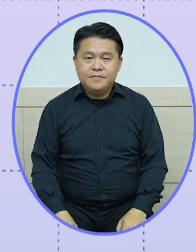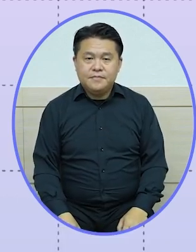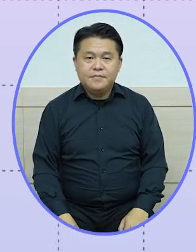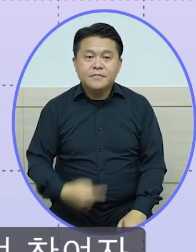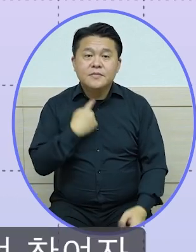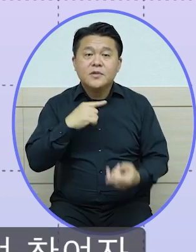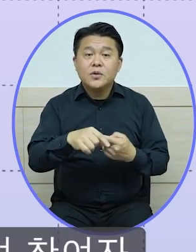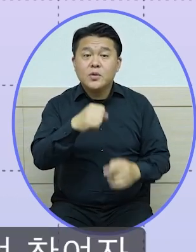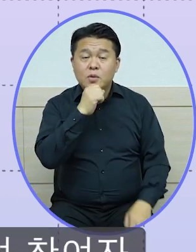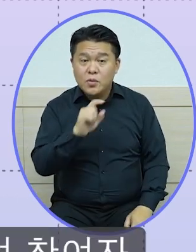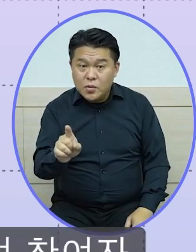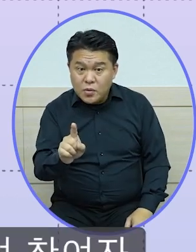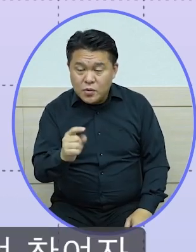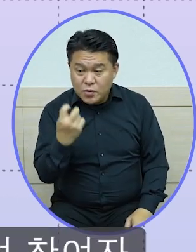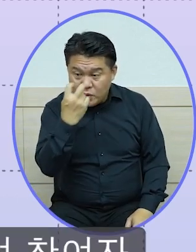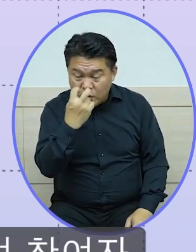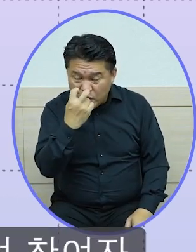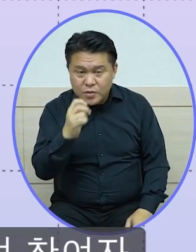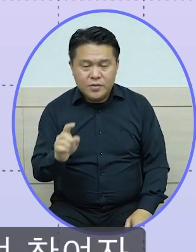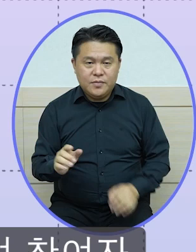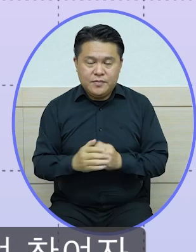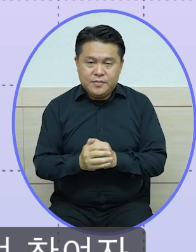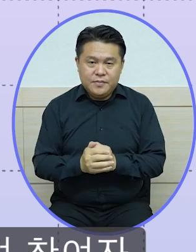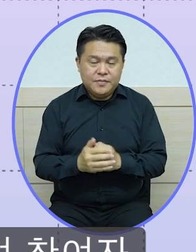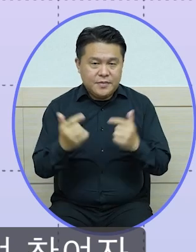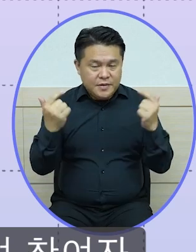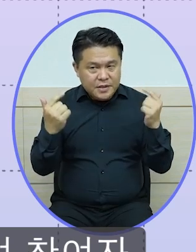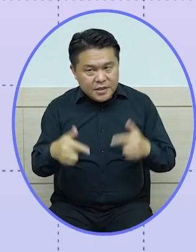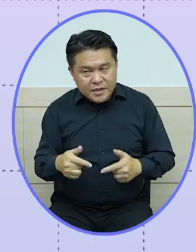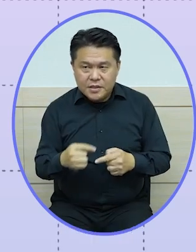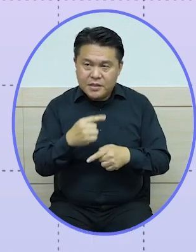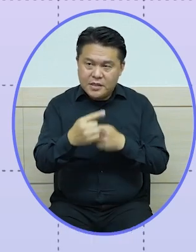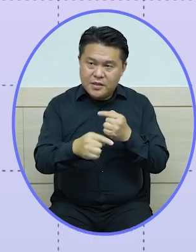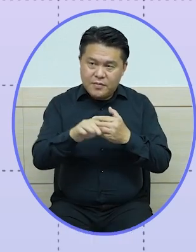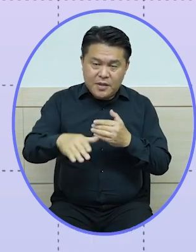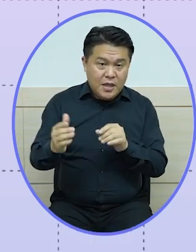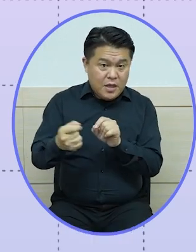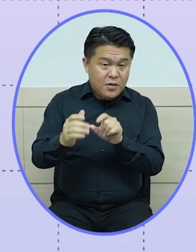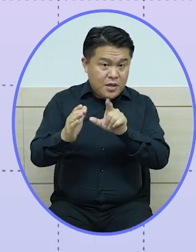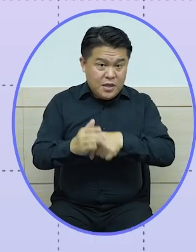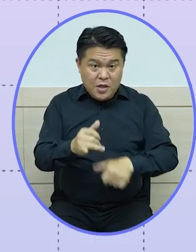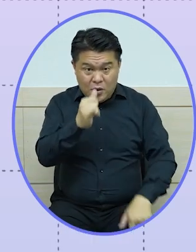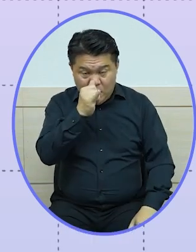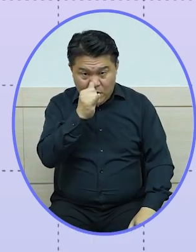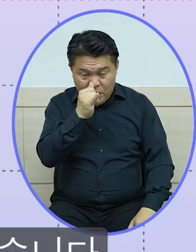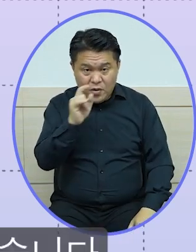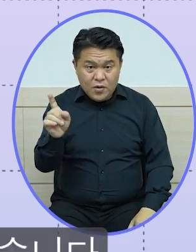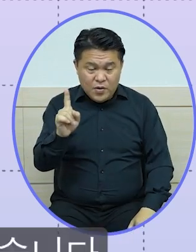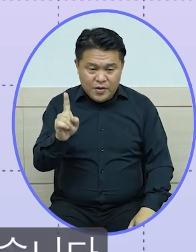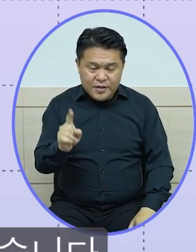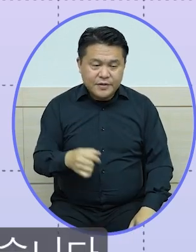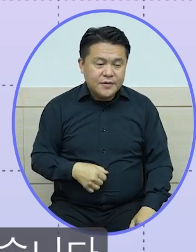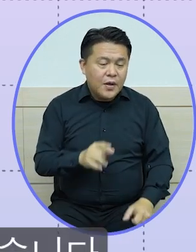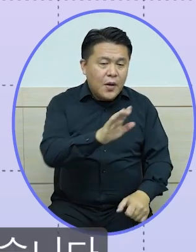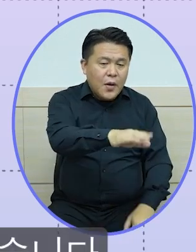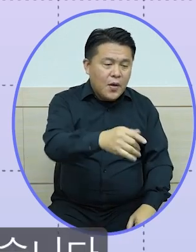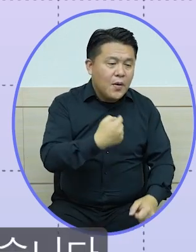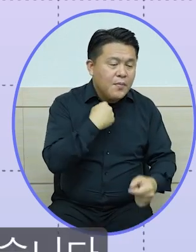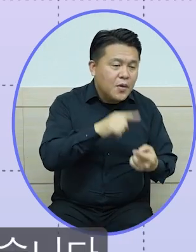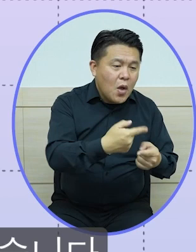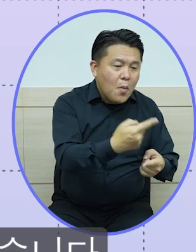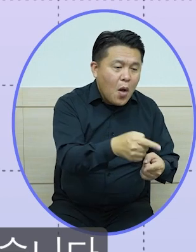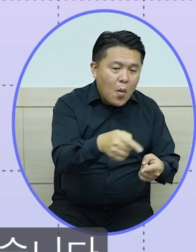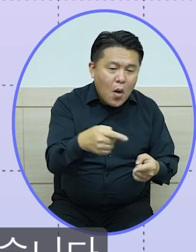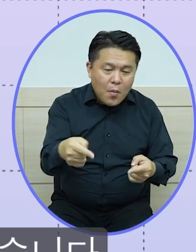만족도 조사는 매년 하반기에 추진하고 있는 사업으로 일자리 사업 참여자, 배치기간 담당자, 수행기간 담당자별 만족도 조사를 통해 사업의